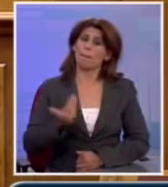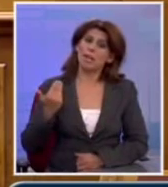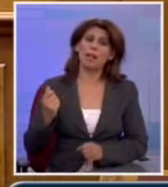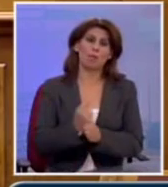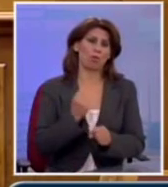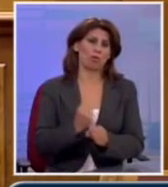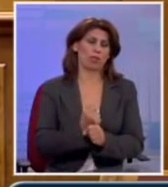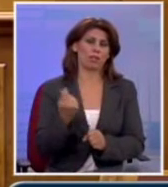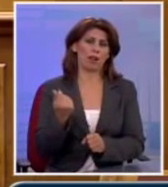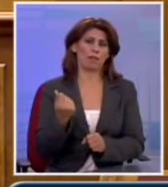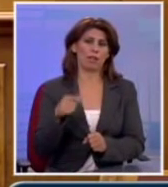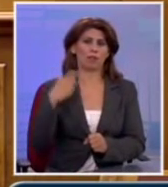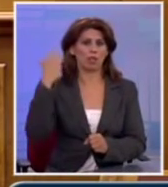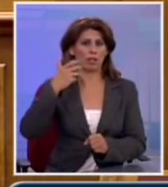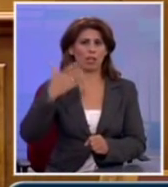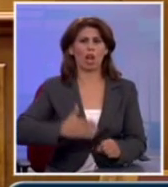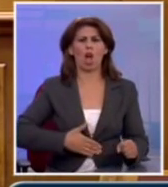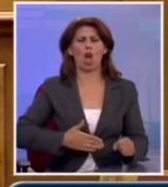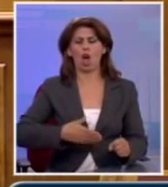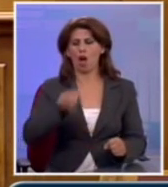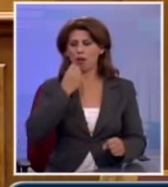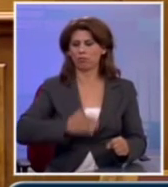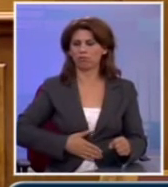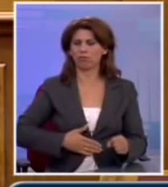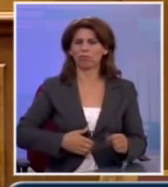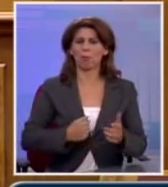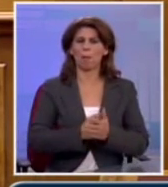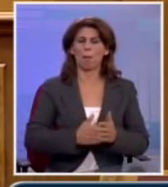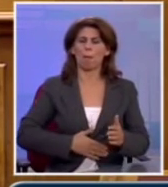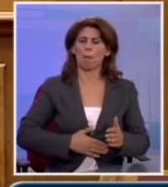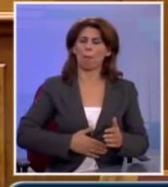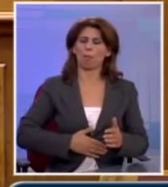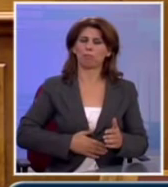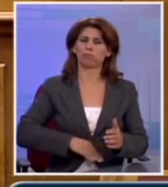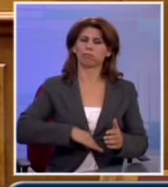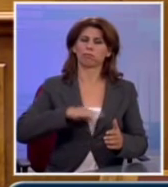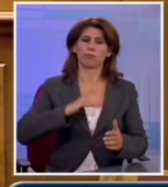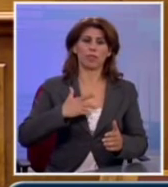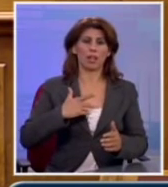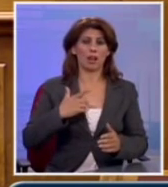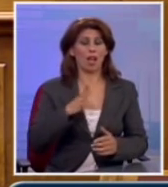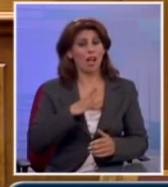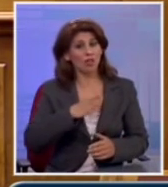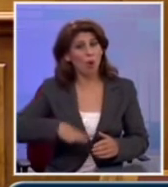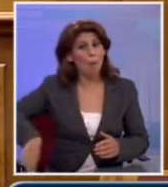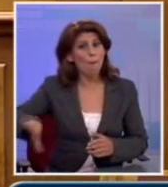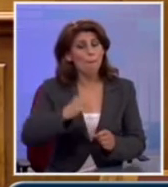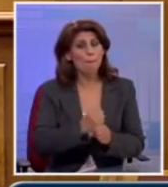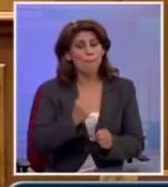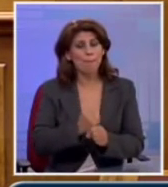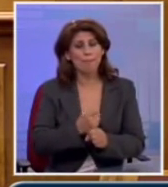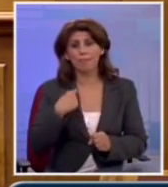λεφτά. Είναι η θεωρία των χορτάτων. Ο κόσμος εργασίας όμως θα σας πει ότι ο